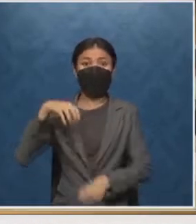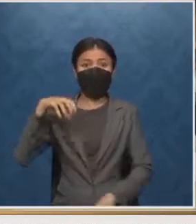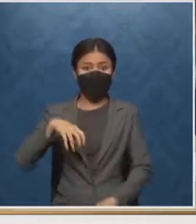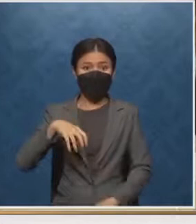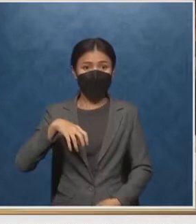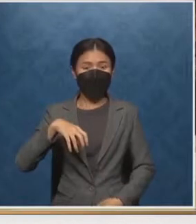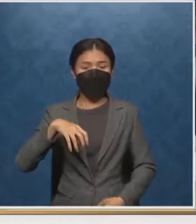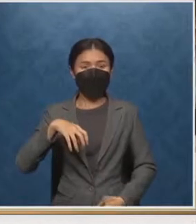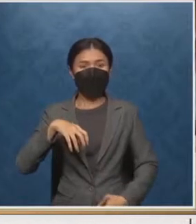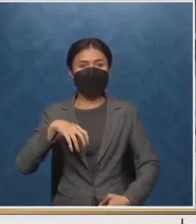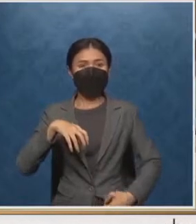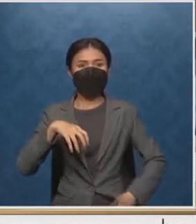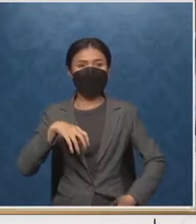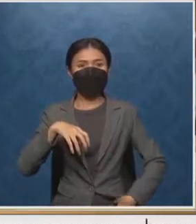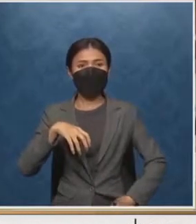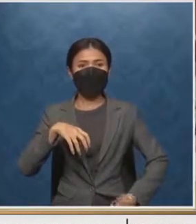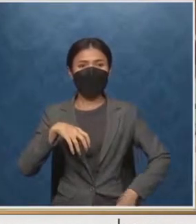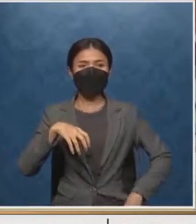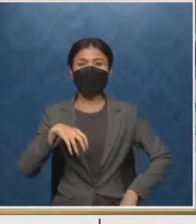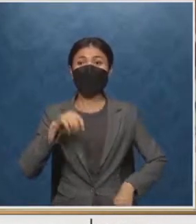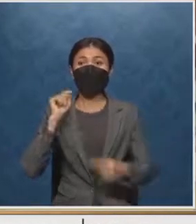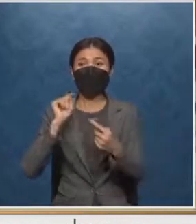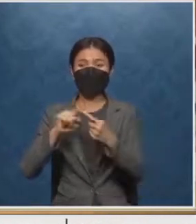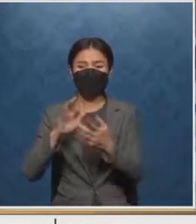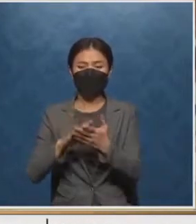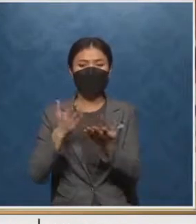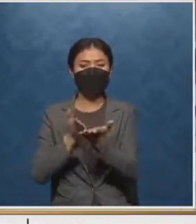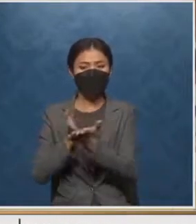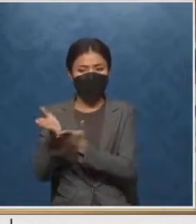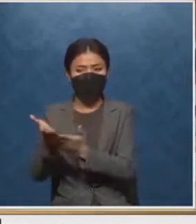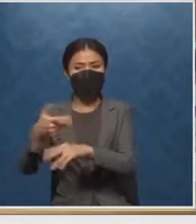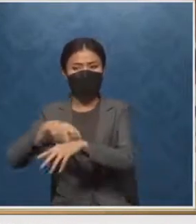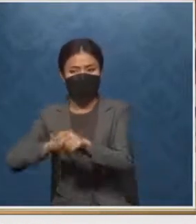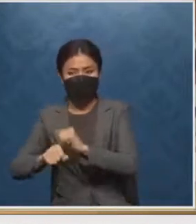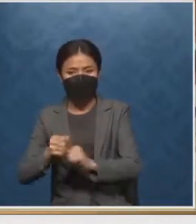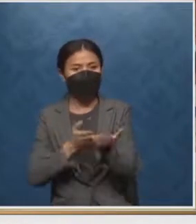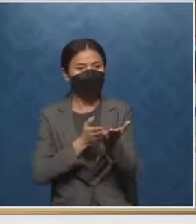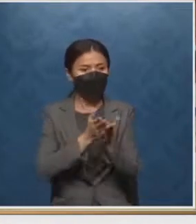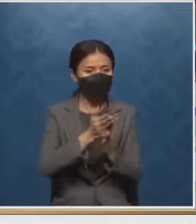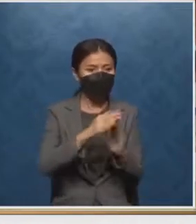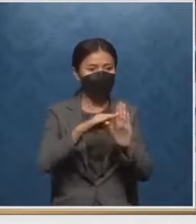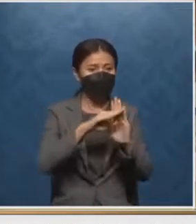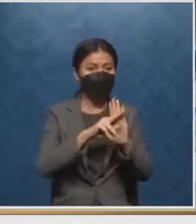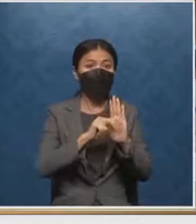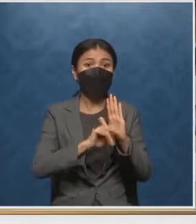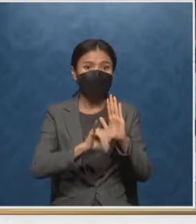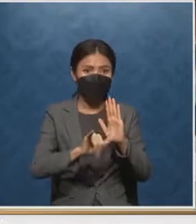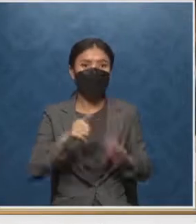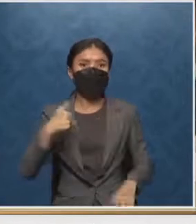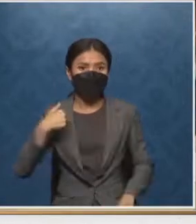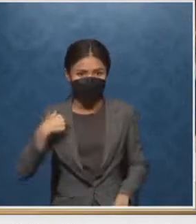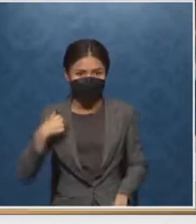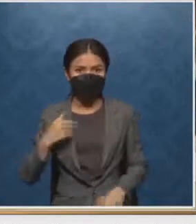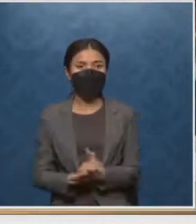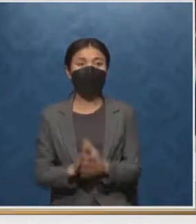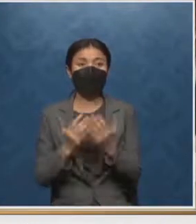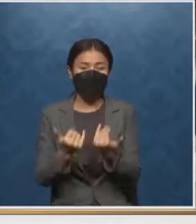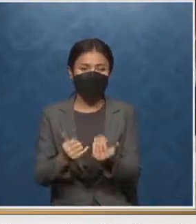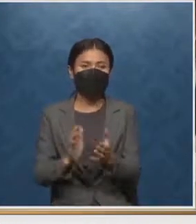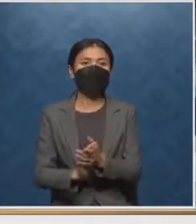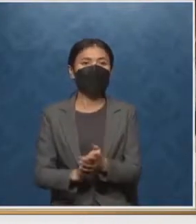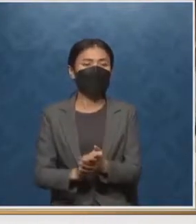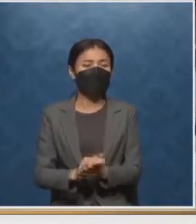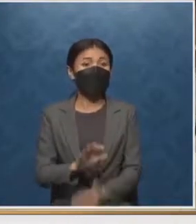ดเชื่อมต่อทั้งฝ่ายปฏิบัติการและฝ่ายนโยบายกระผมยินดีที่จะน้อมรับข้อสังเกตข้อแนะน